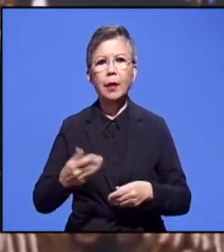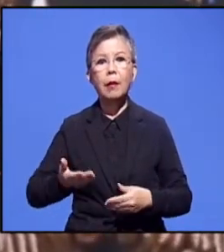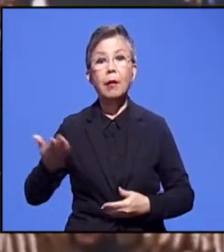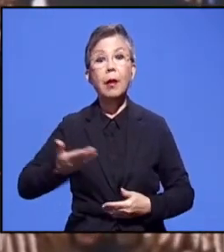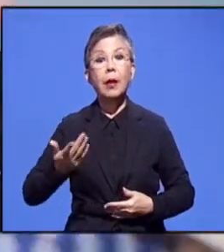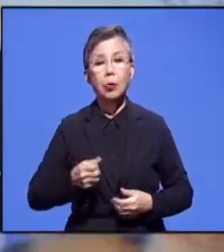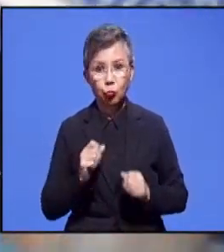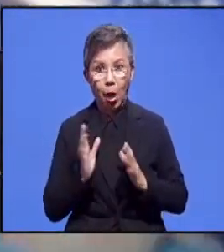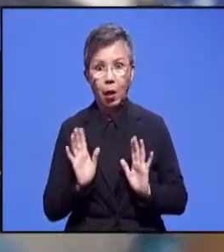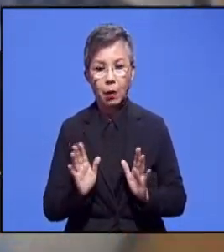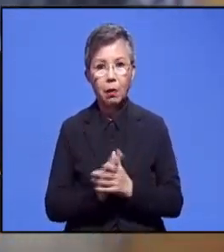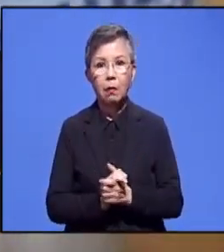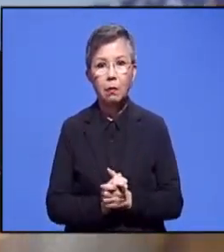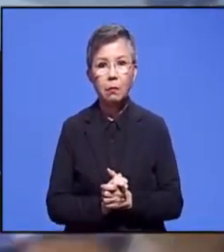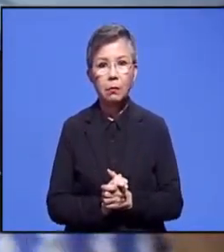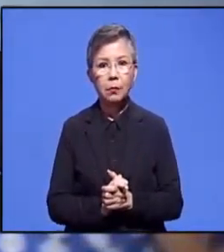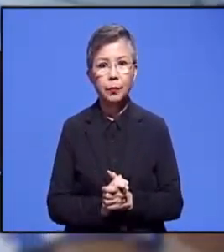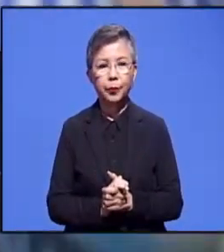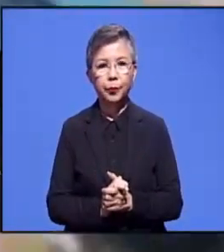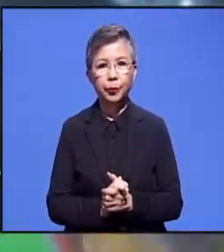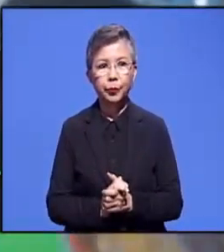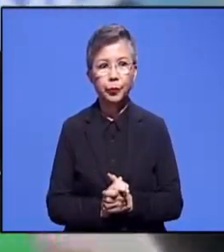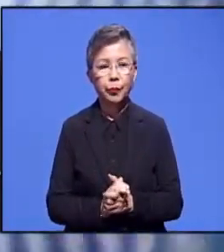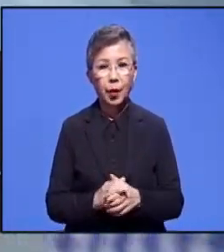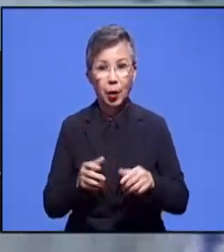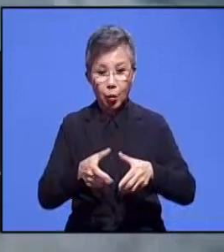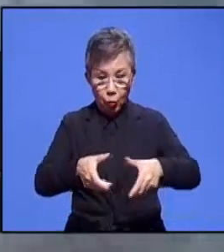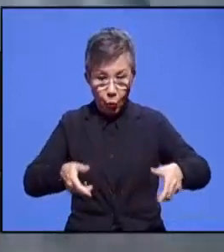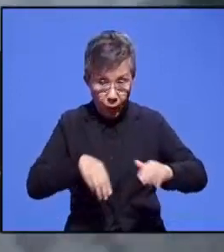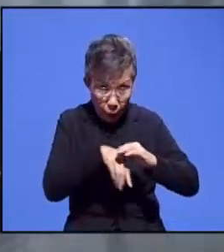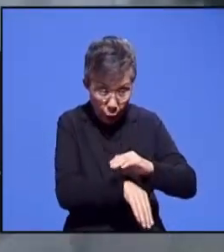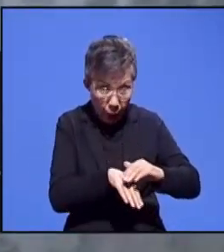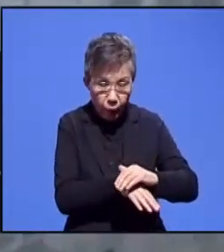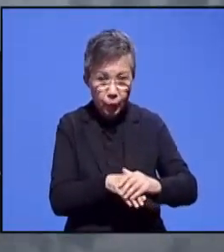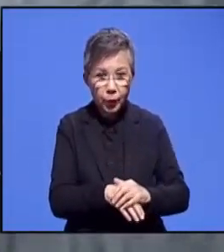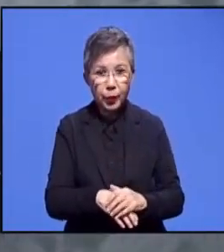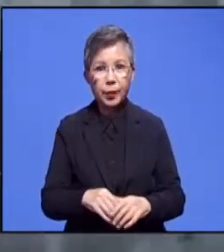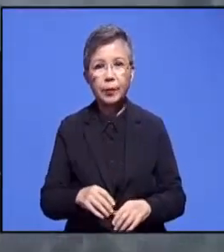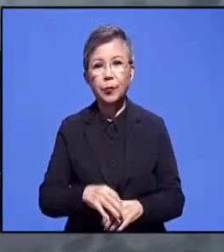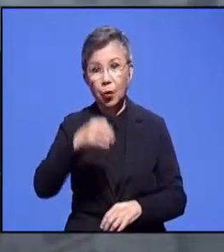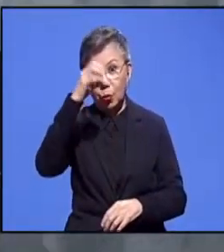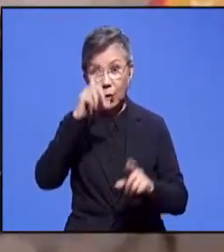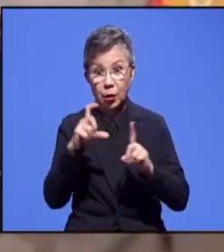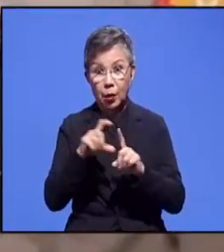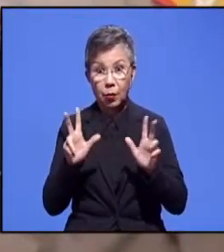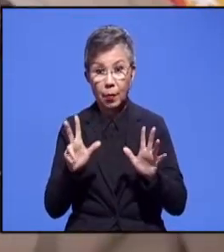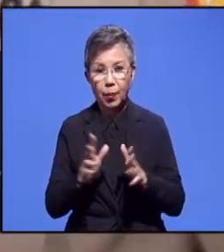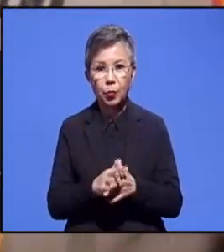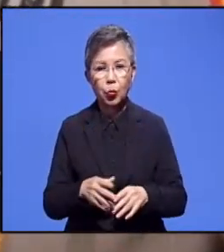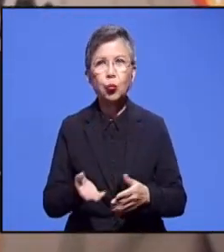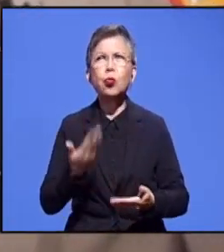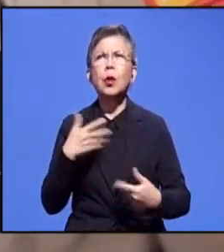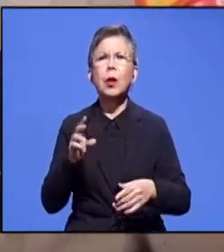memang sudah ada pemesannya kemarin nemunya di bawah bunker di rumah Upik lawanga yang ditangkap atas kasus terorisme di Lampung sudah